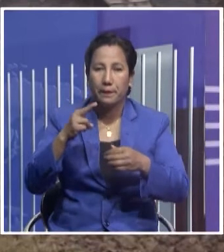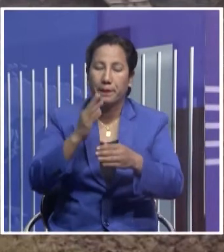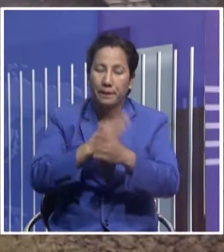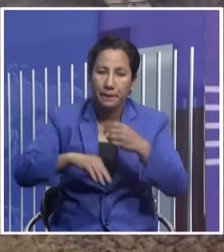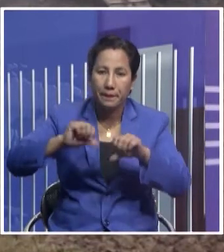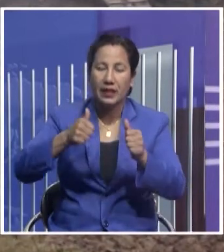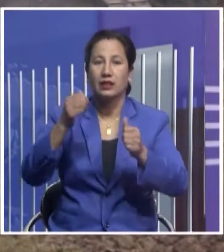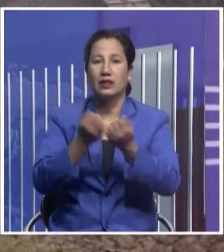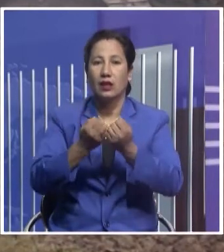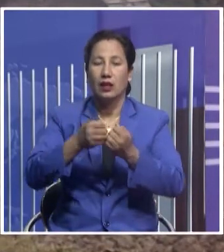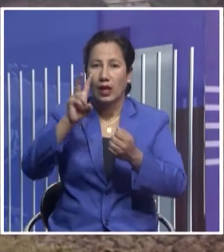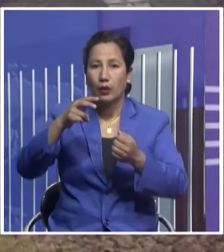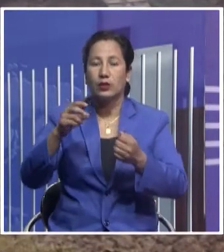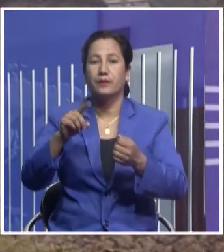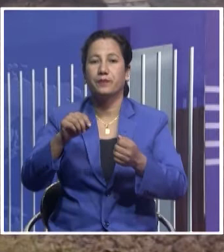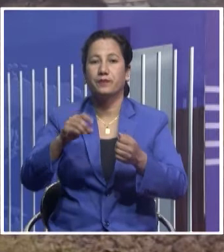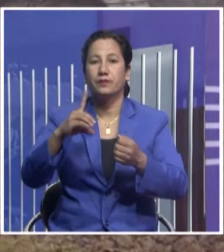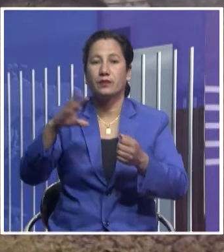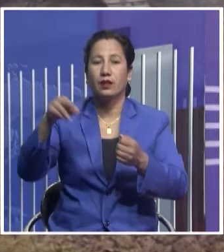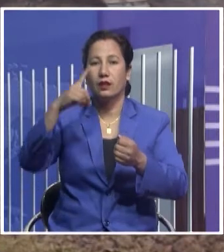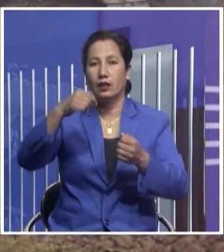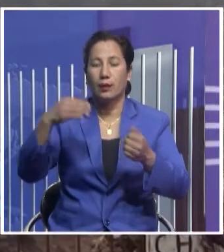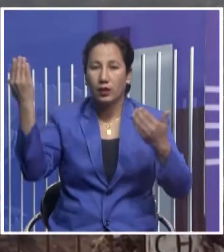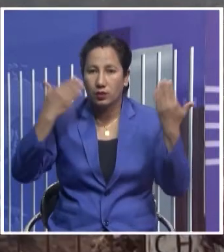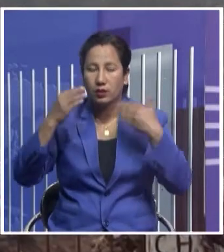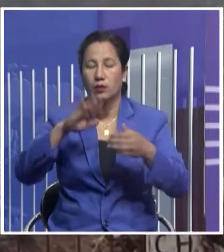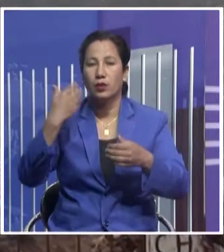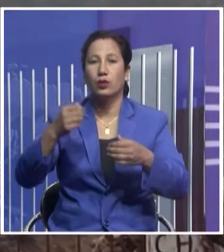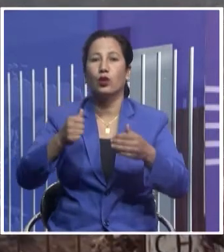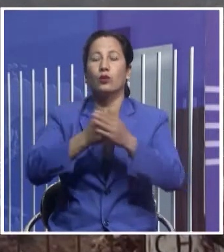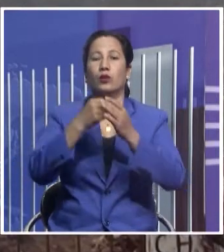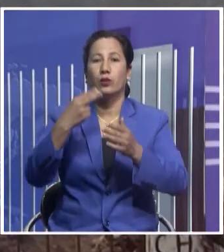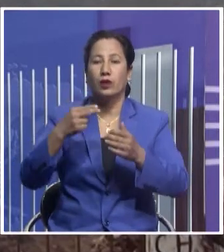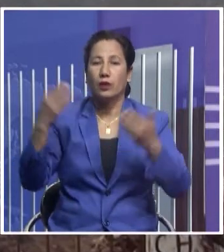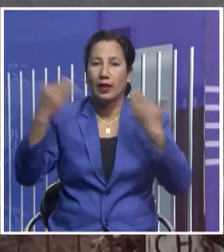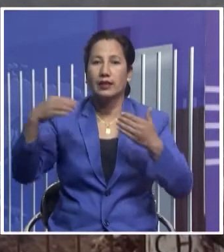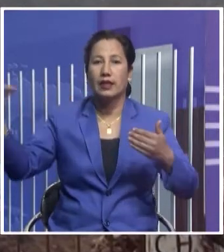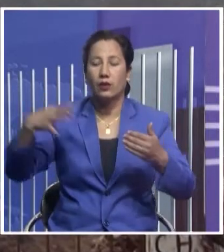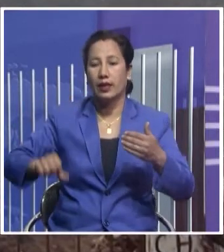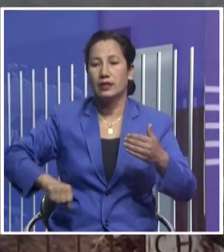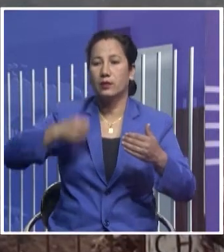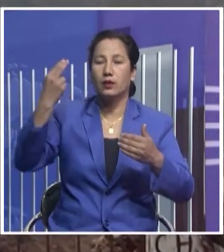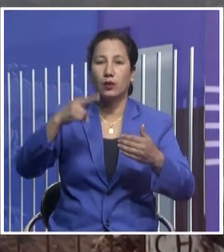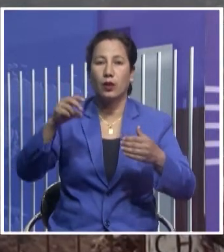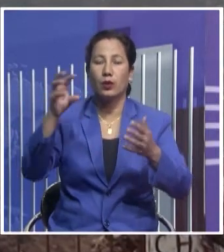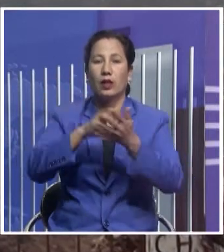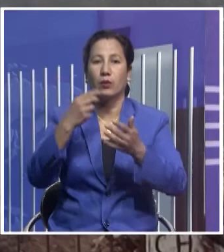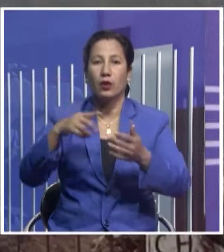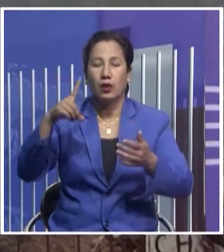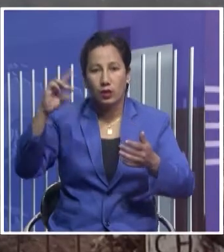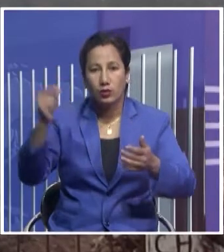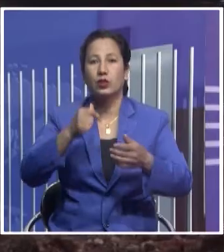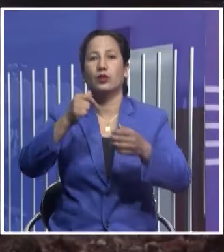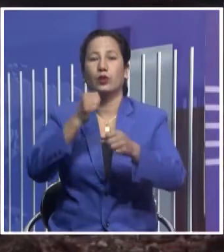छ। तसर्थ ट्रमा सेन्टर चोटपटकबाट मृत्युको मुखमा पुगेका घाइतेहरूलाई नयाँ जीवन दिने ठाउँ भएकाले छिटो पूर्वाधार निर्माणको